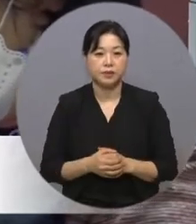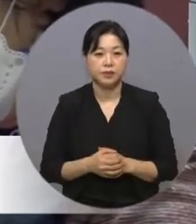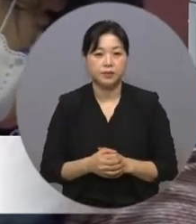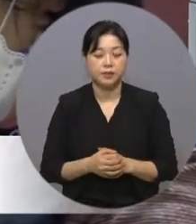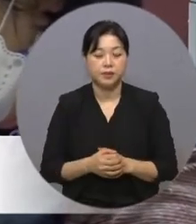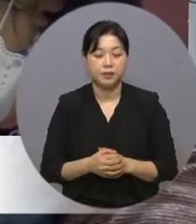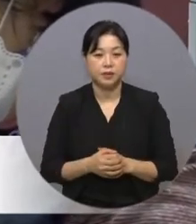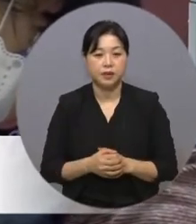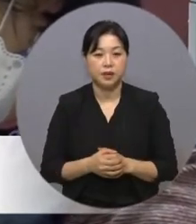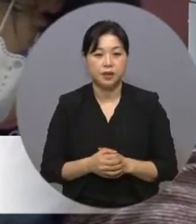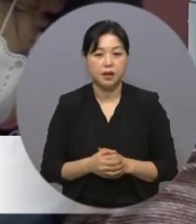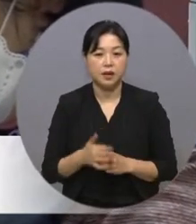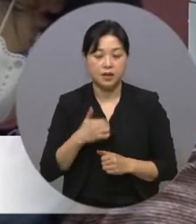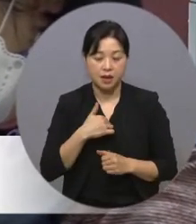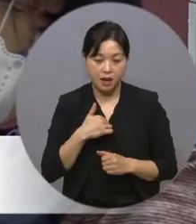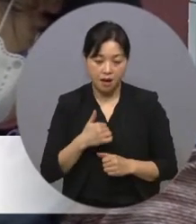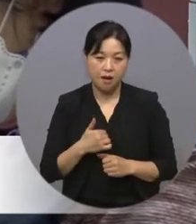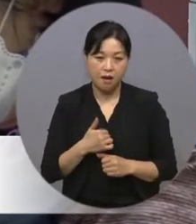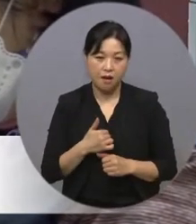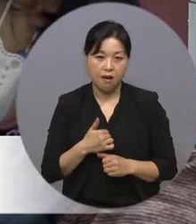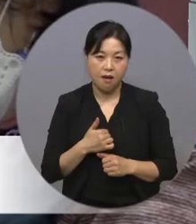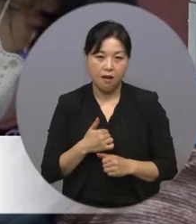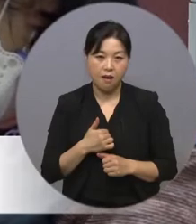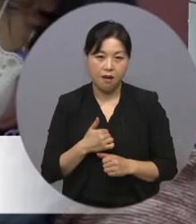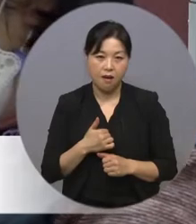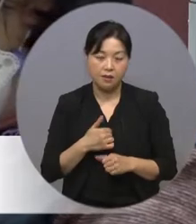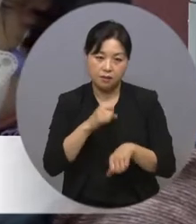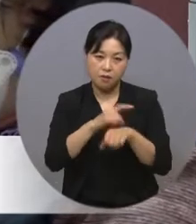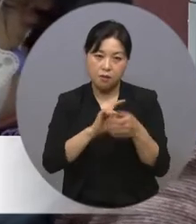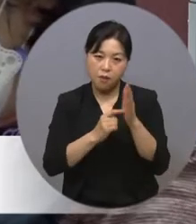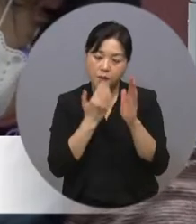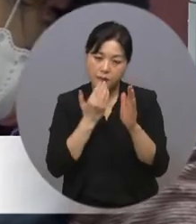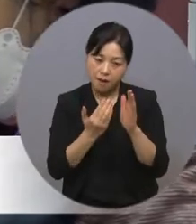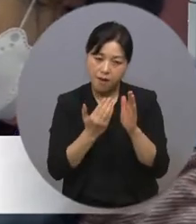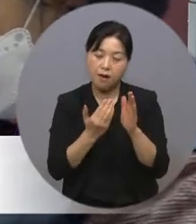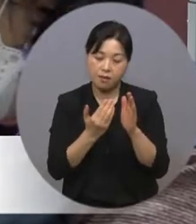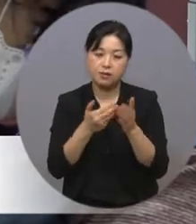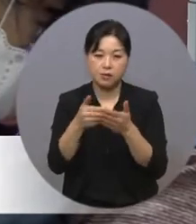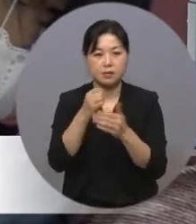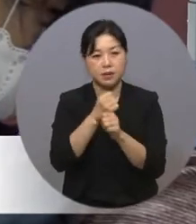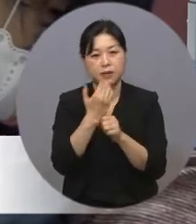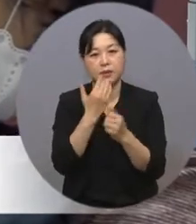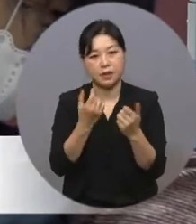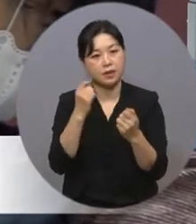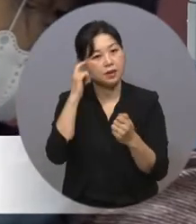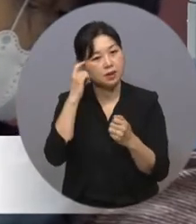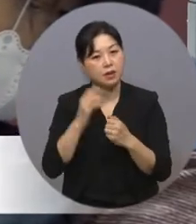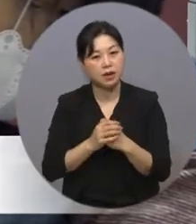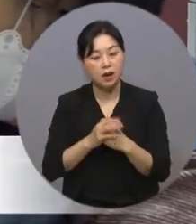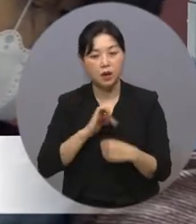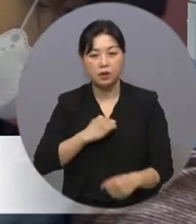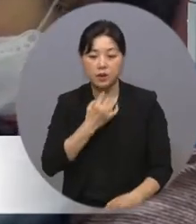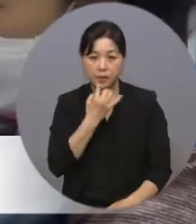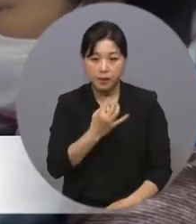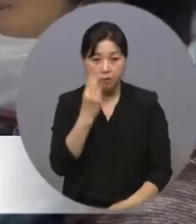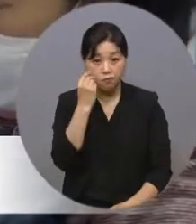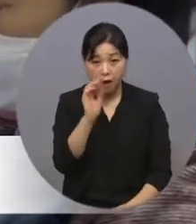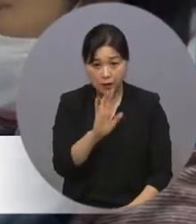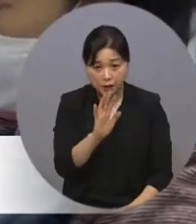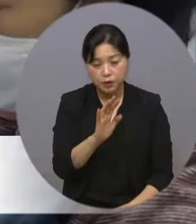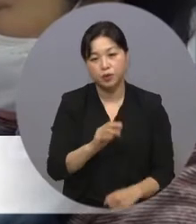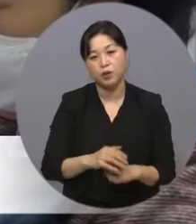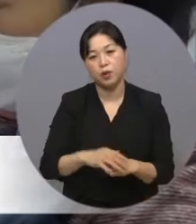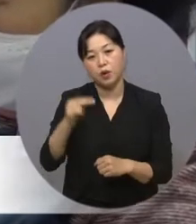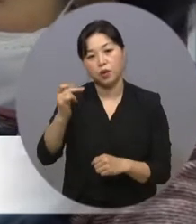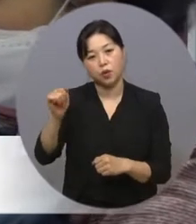그림이 나오지 않을까. 열심히 하고 있어요. 근데 이걸 혼자만 해가지고 될 일은 아니고 동호회분들이 여러분이 계신데